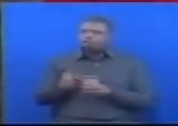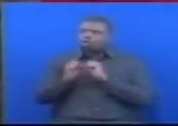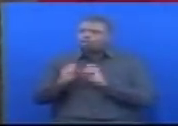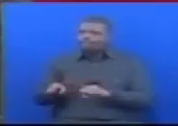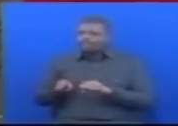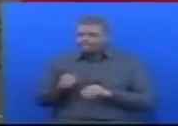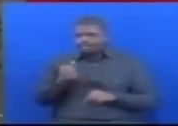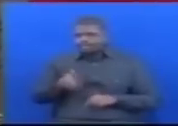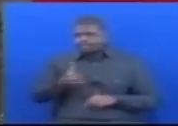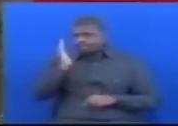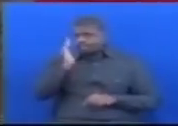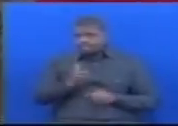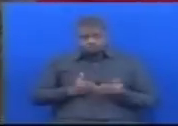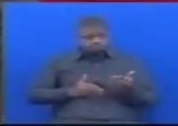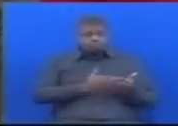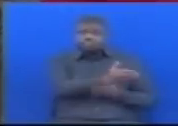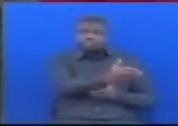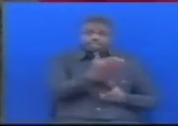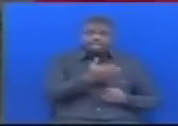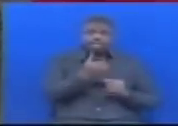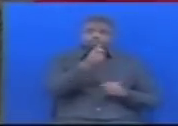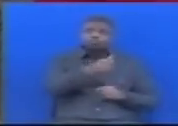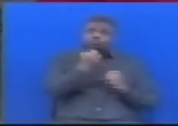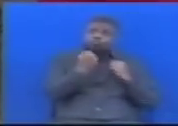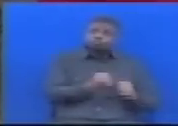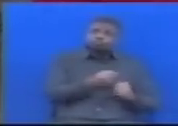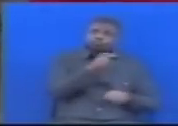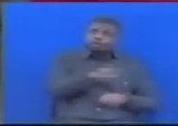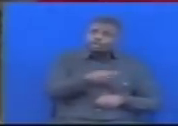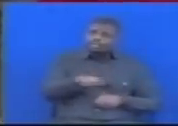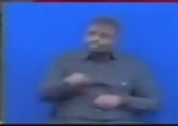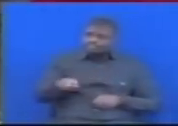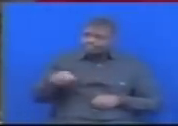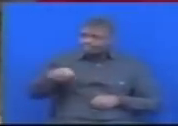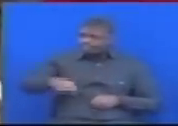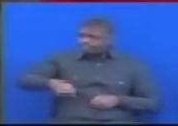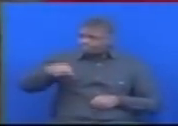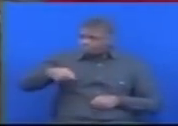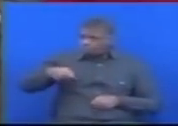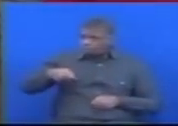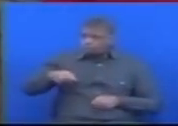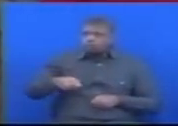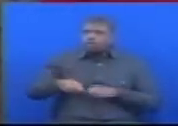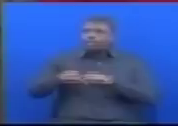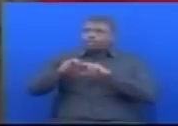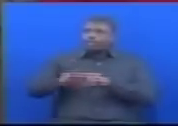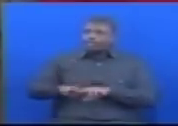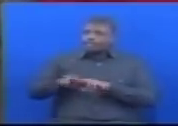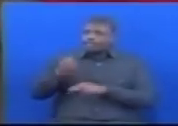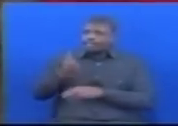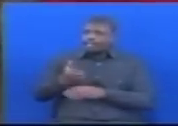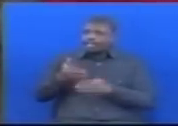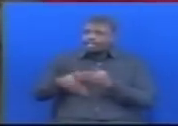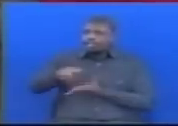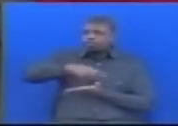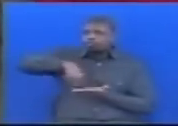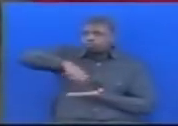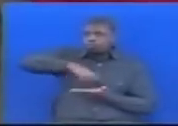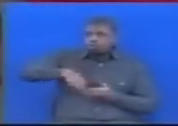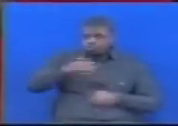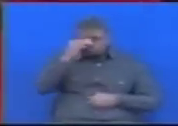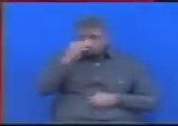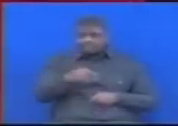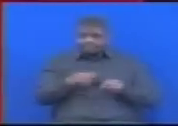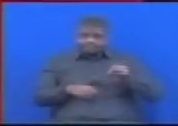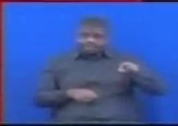na serikali kupitia serikali, nguvu za wananchi na mfuko wa jimbo imejenga kituo cha polisi cha wilaya pale Gogoni. Sasa kituo